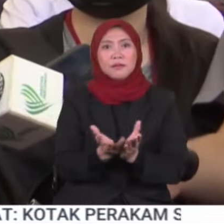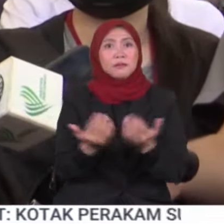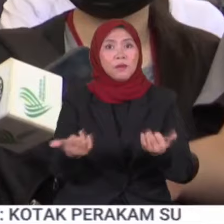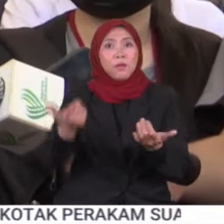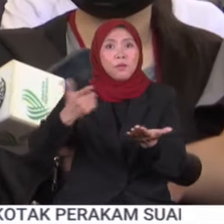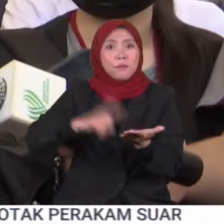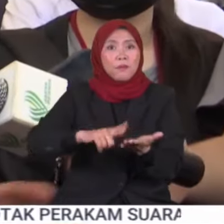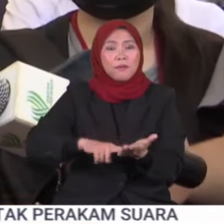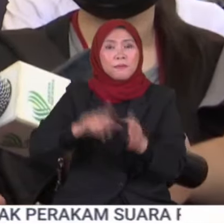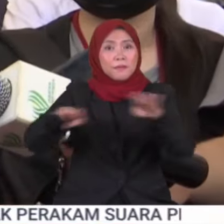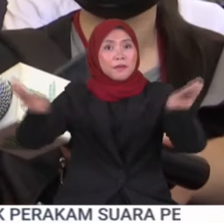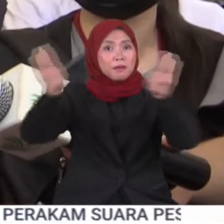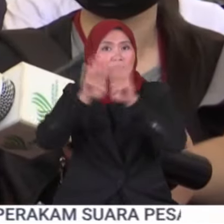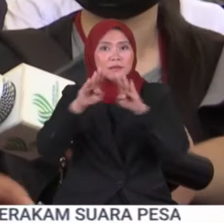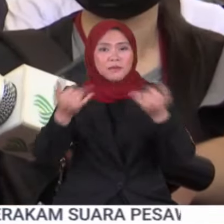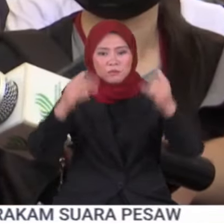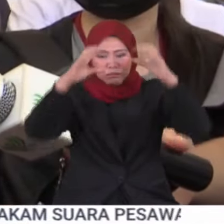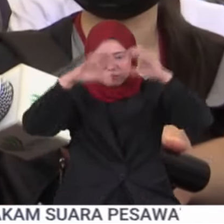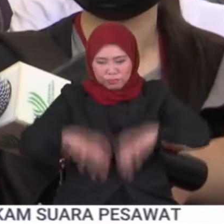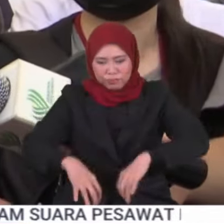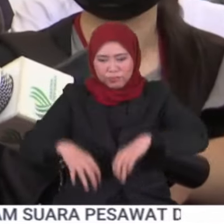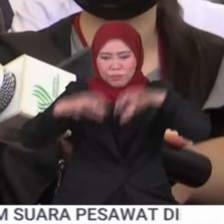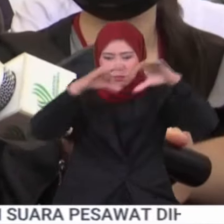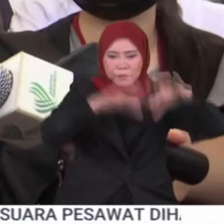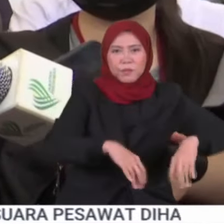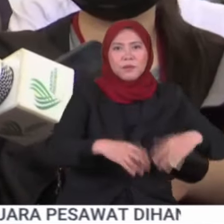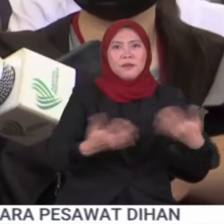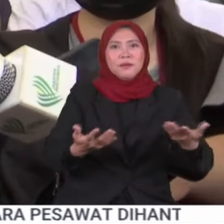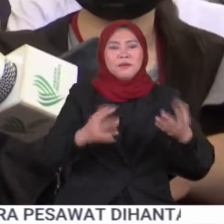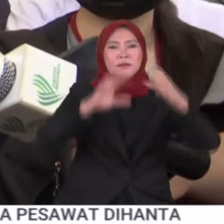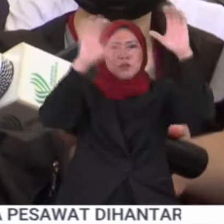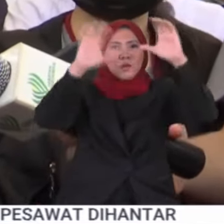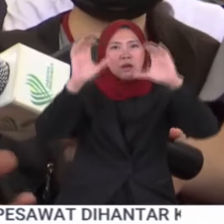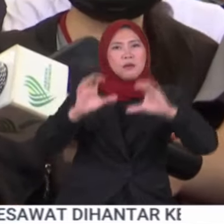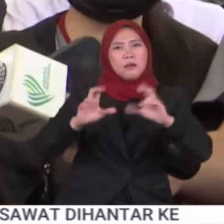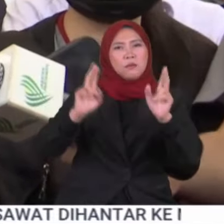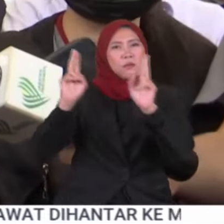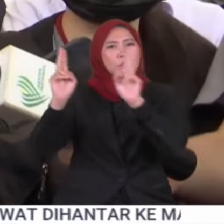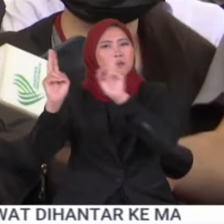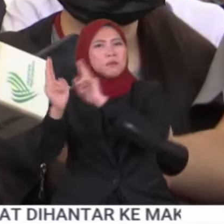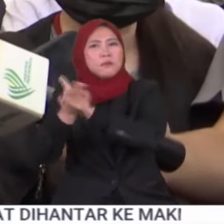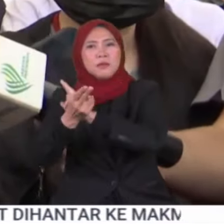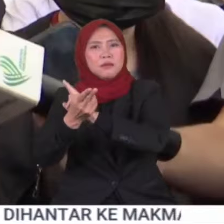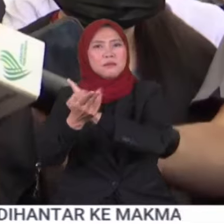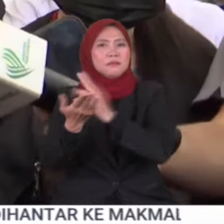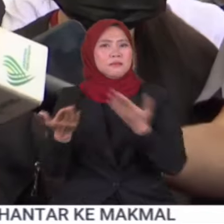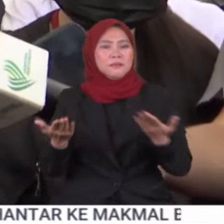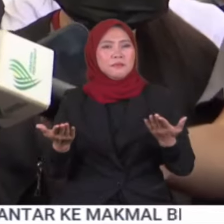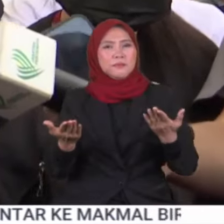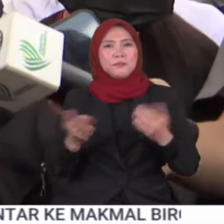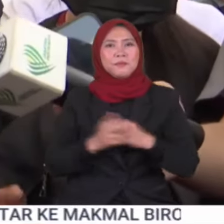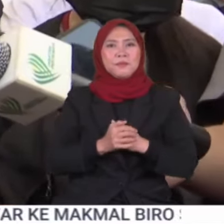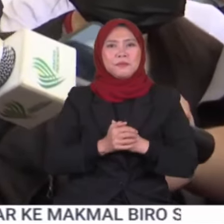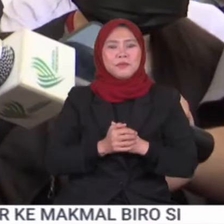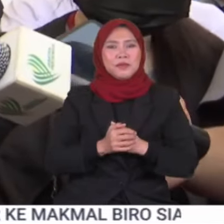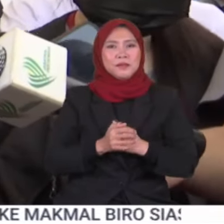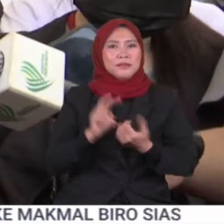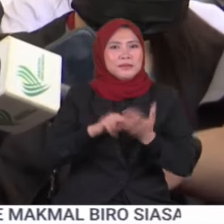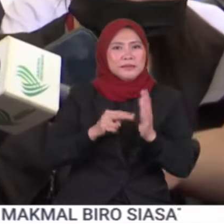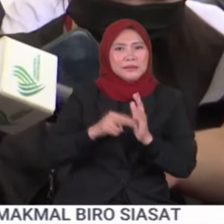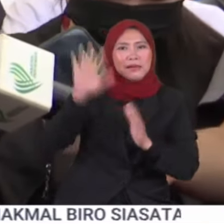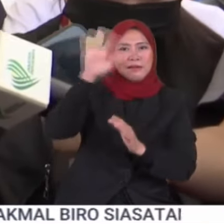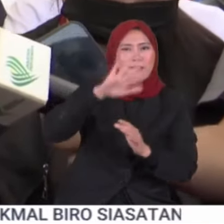berita sekarang, runtuh sana runtuh sini, cuaca berubah tak kita kata luar daripada